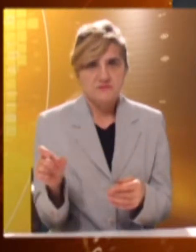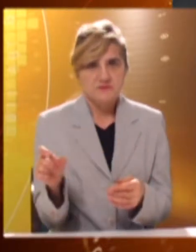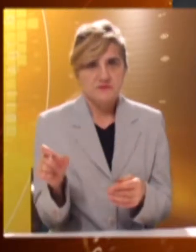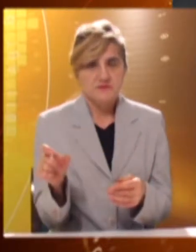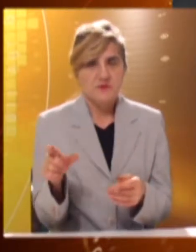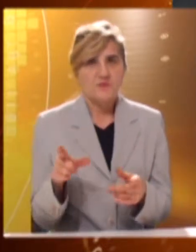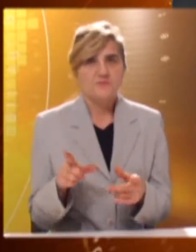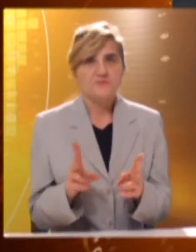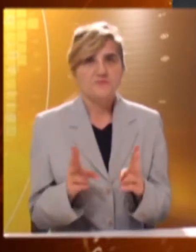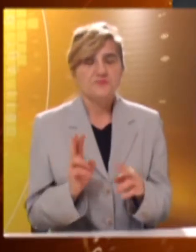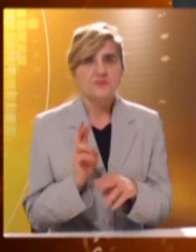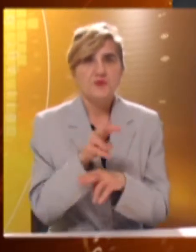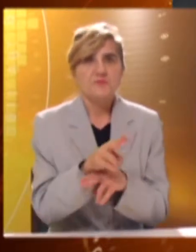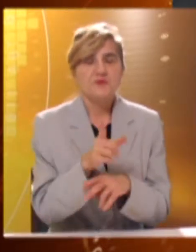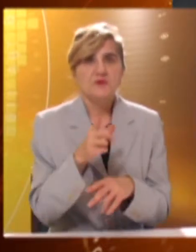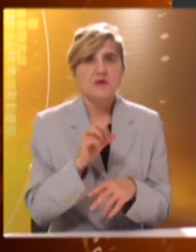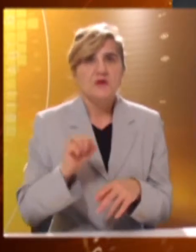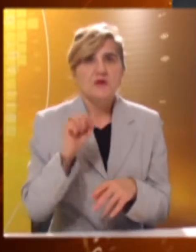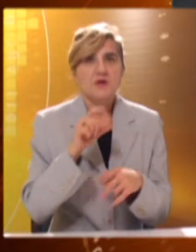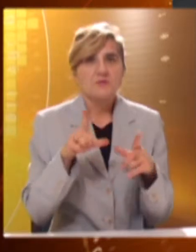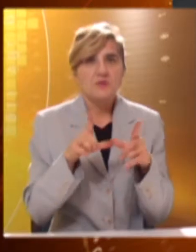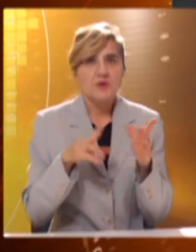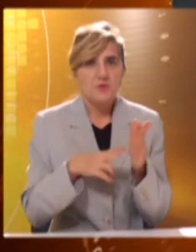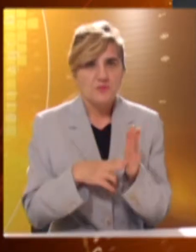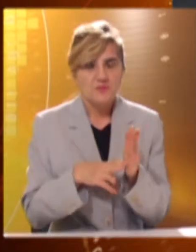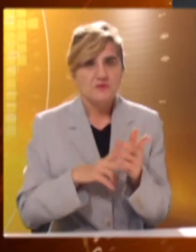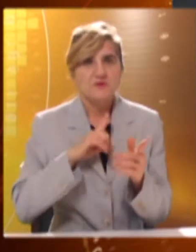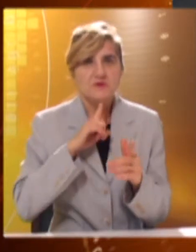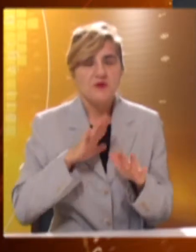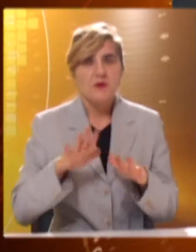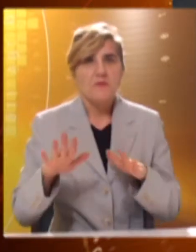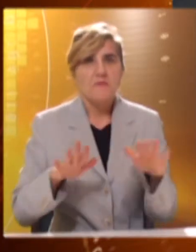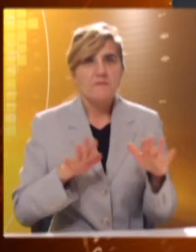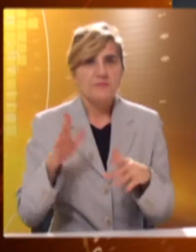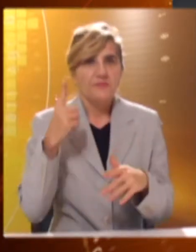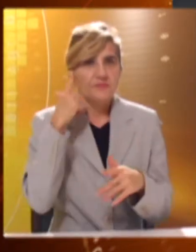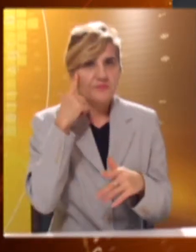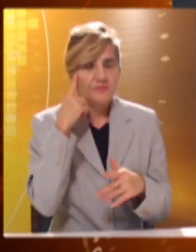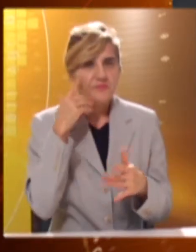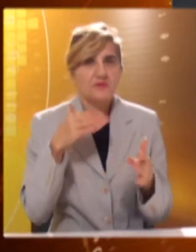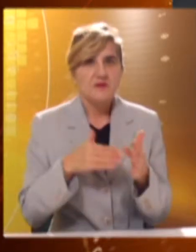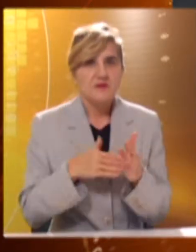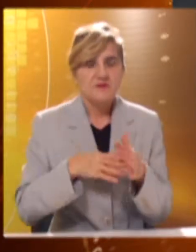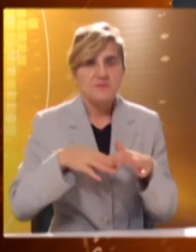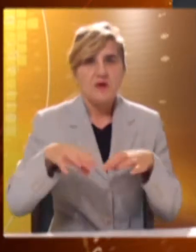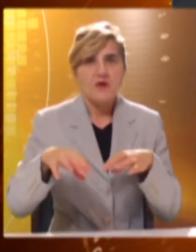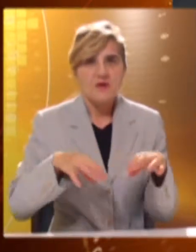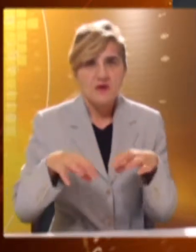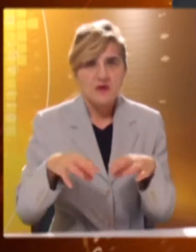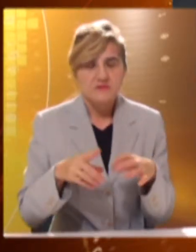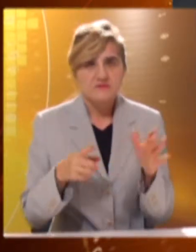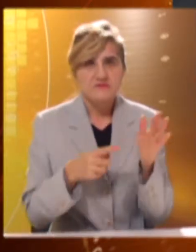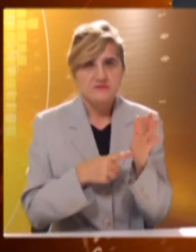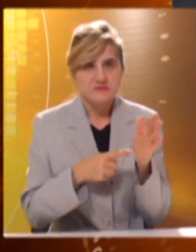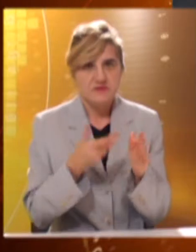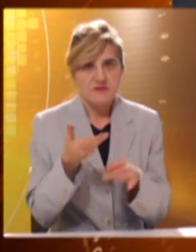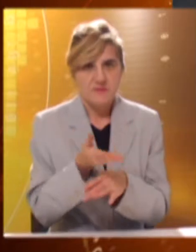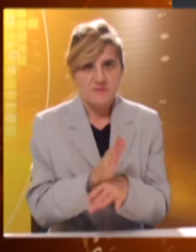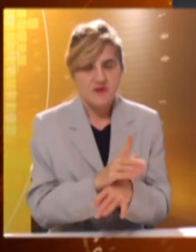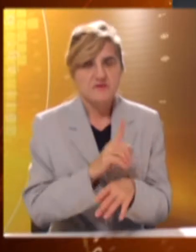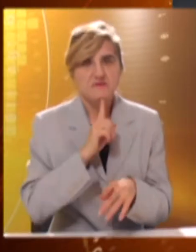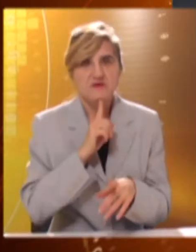i 19 u pristupanju Evropskoj uniji, nego zato što ovo ministarstvo suštinski misli da je dijalog između poslodavaca radnika i na drugi